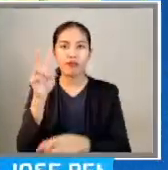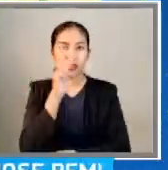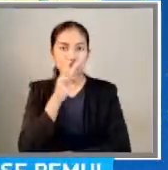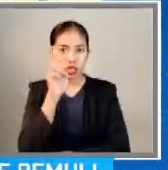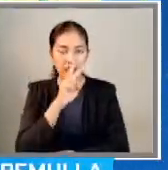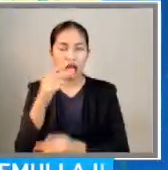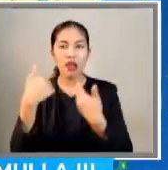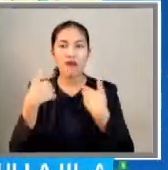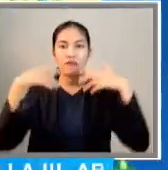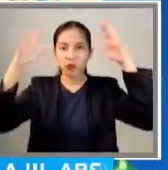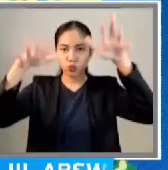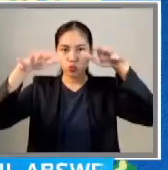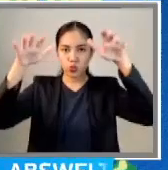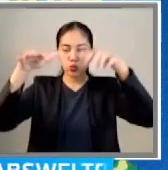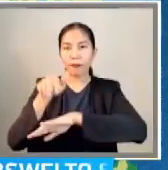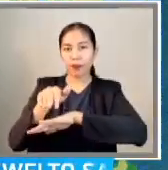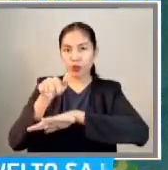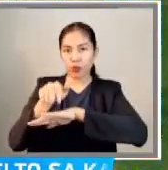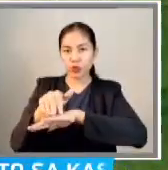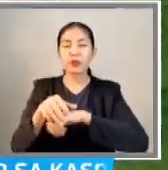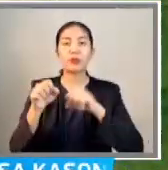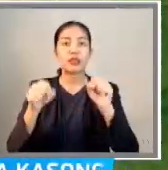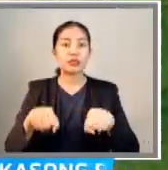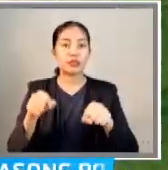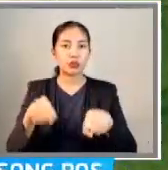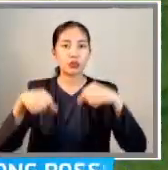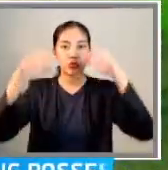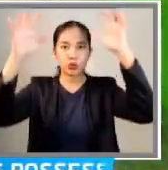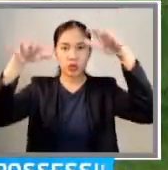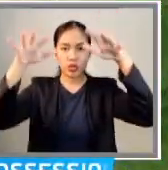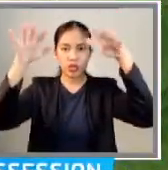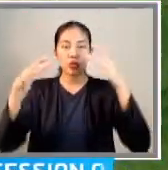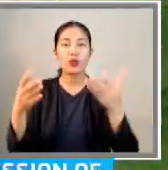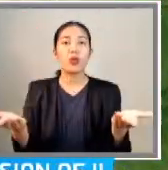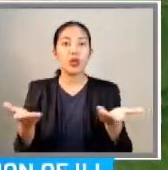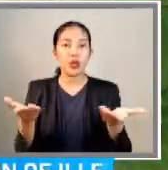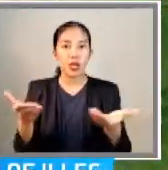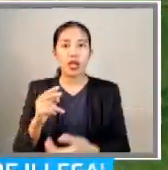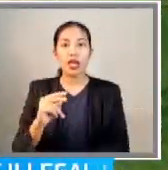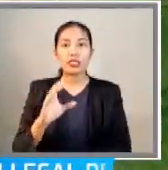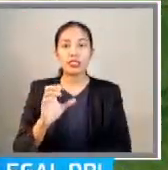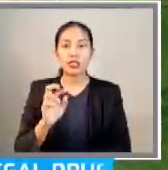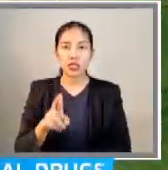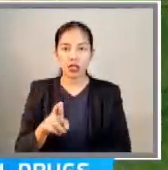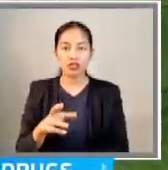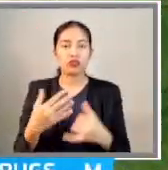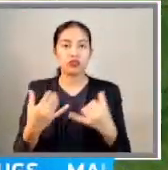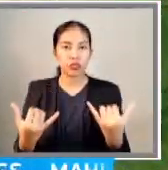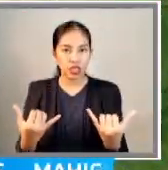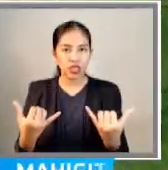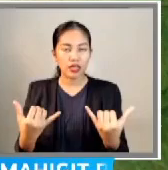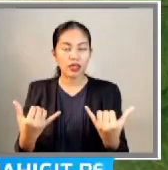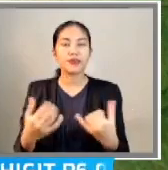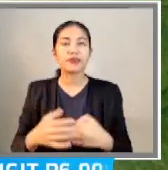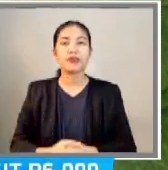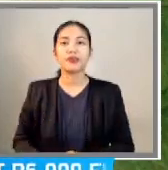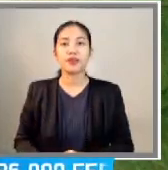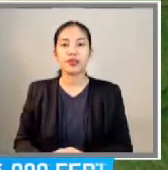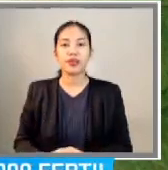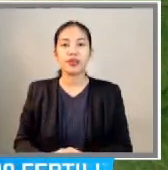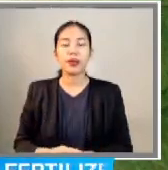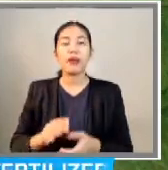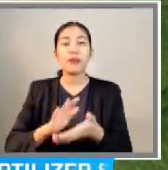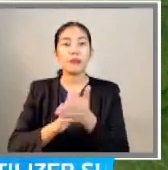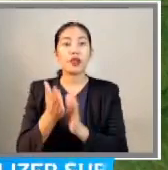hapon. Posible ring muli ang ulan sa ilang panig ng Metro Manila ngayong araw. Unti-unti namang aayos ang lagay ng panahon sa